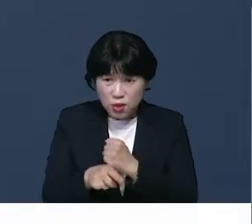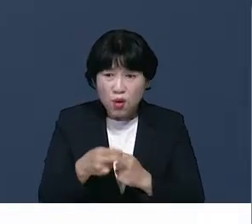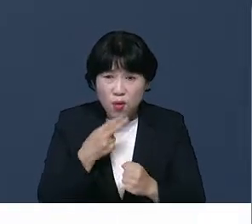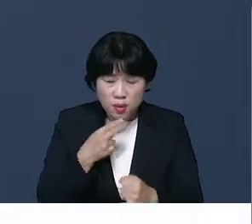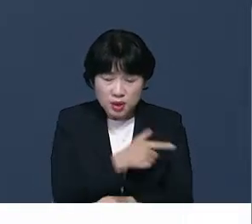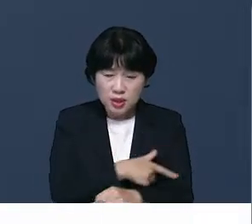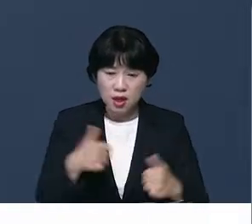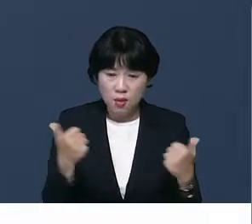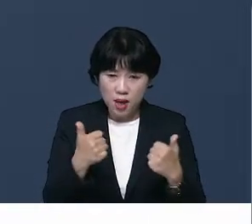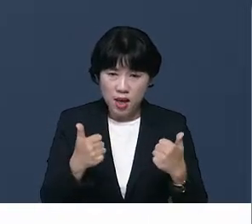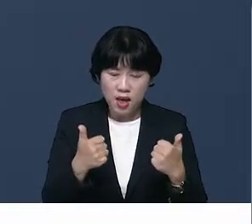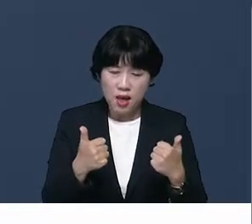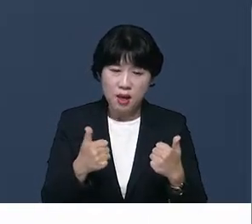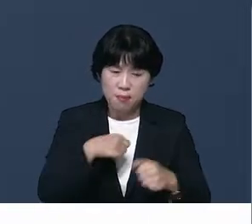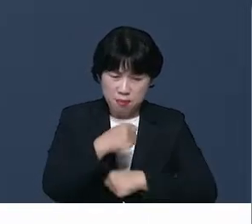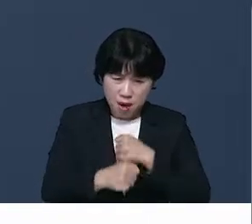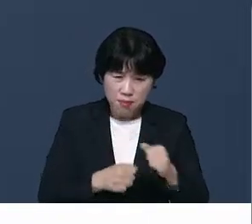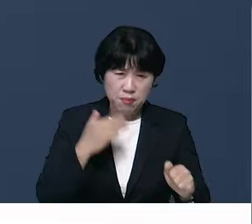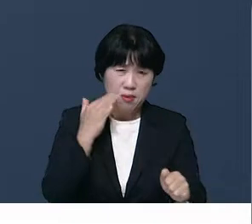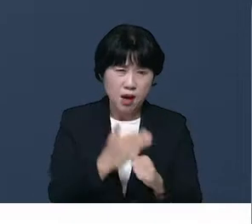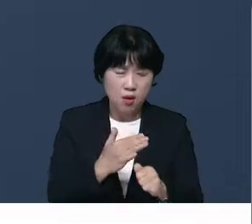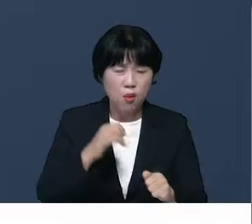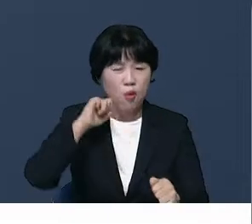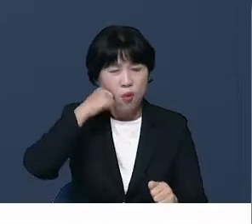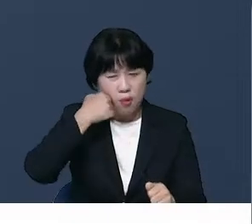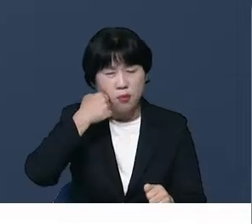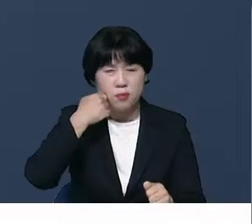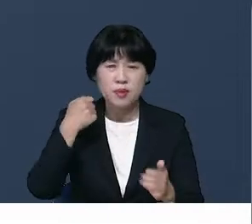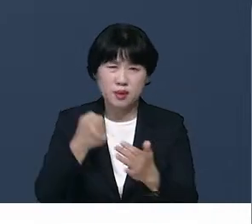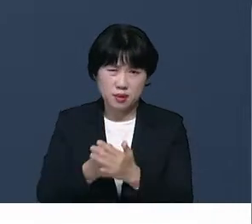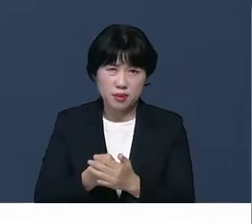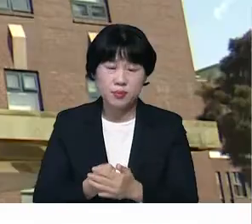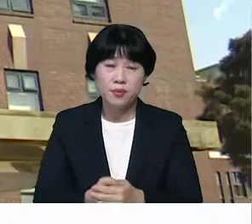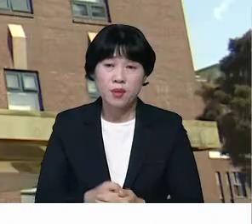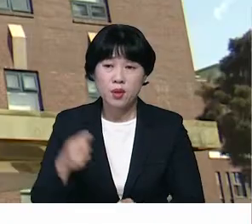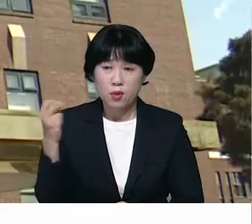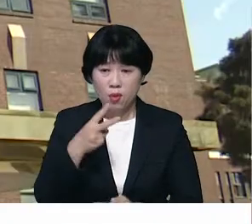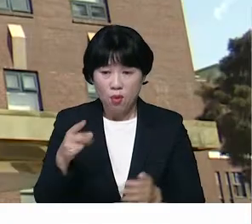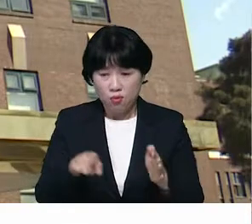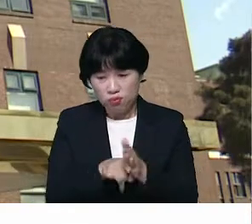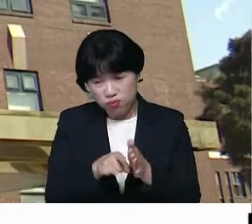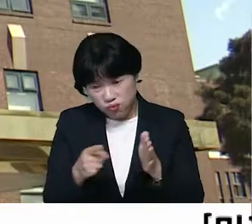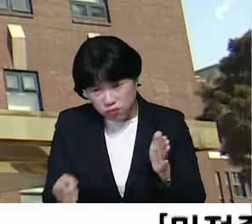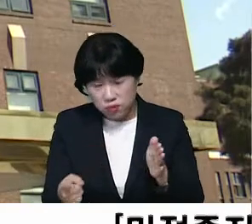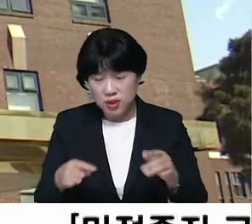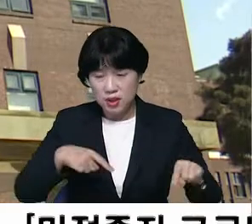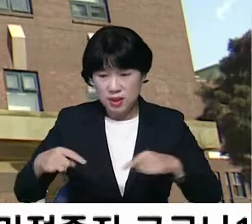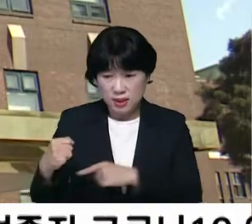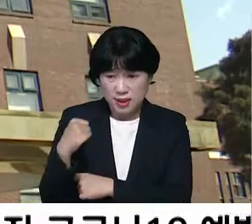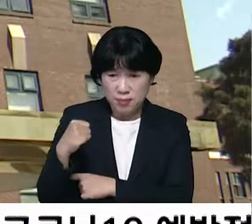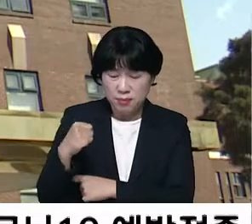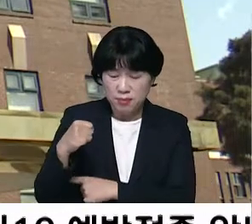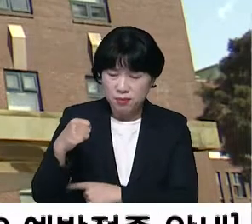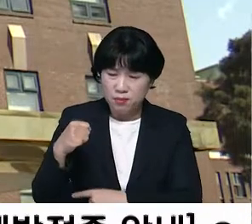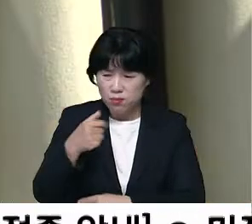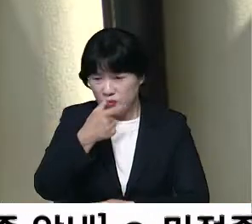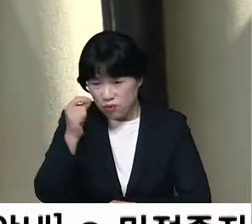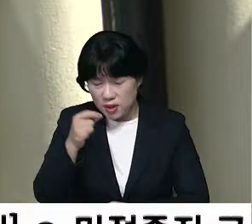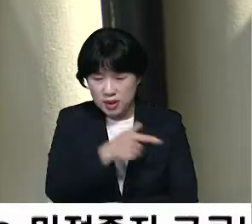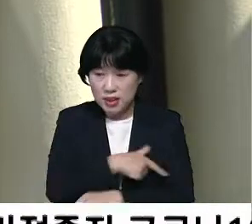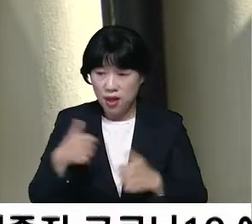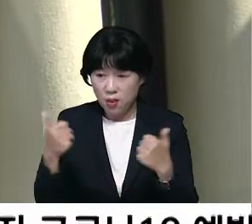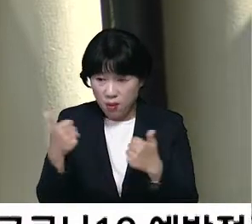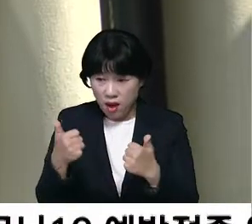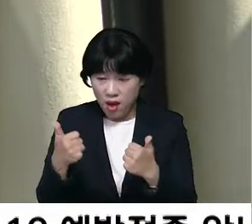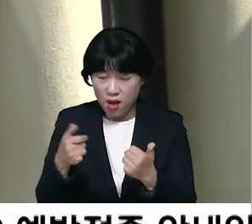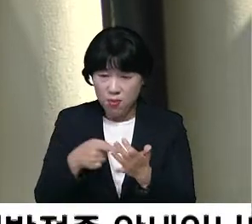총장을 임의로 해임할 수 없다고 판단했습니다 또 신뢰 상실 리더쉽 우재 등 이사회가 제기한